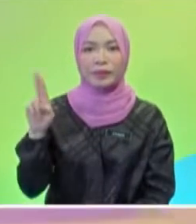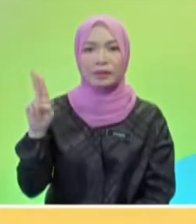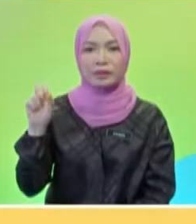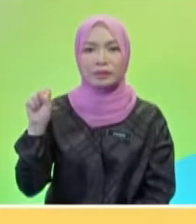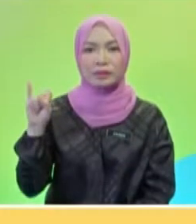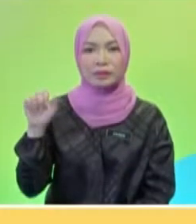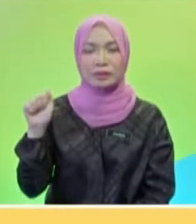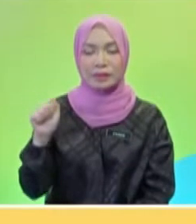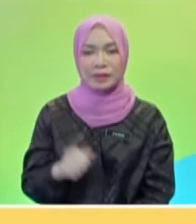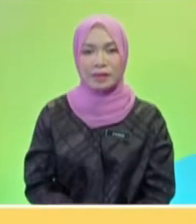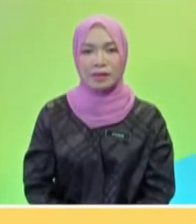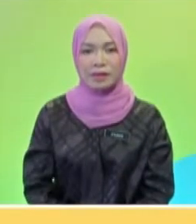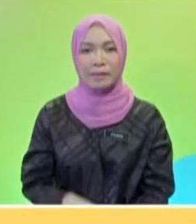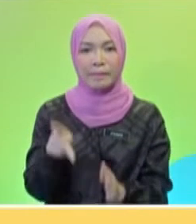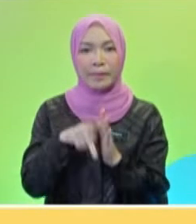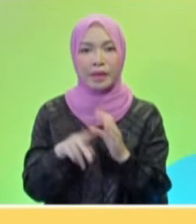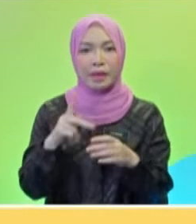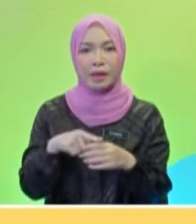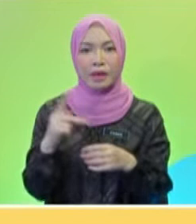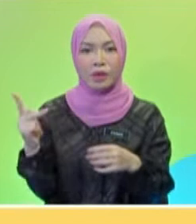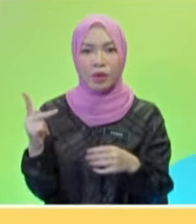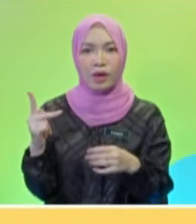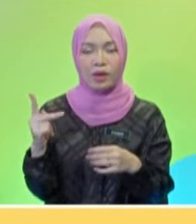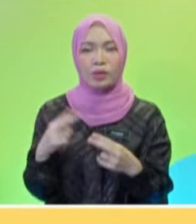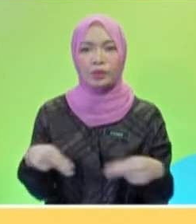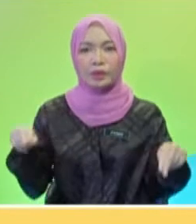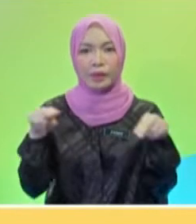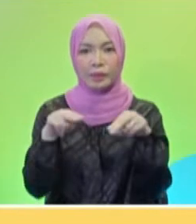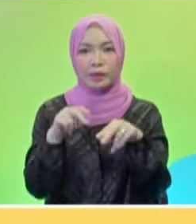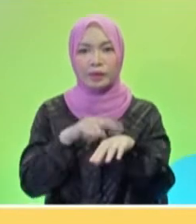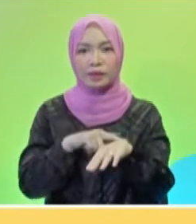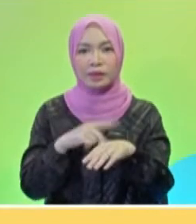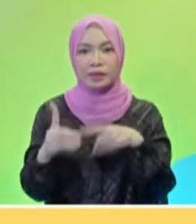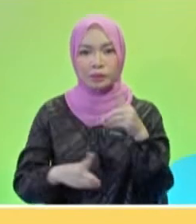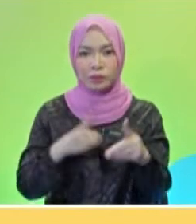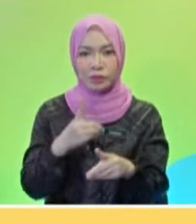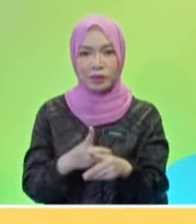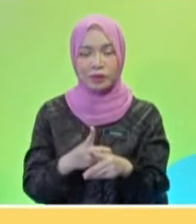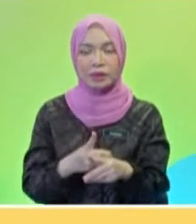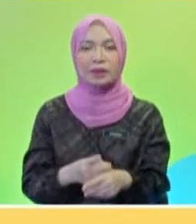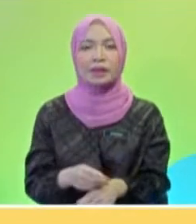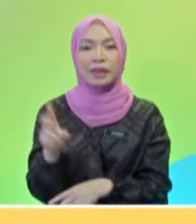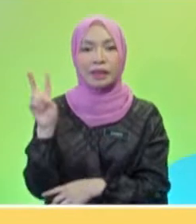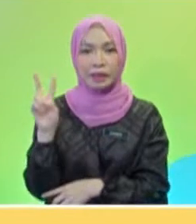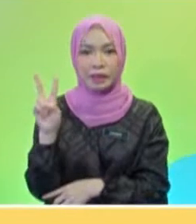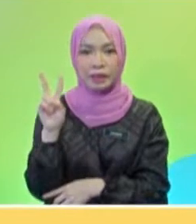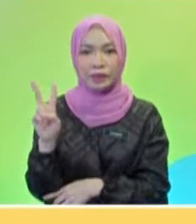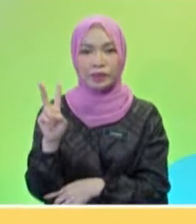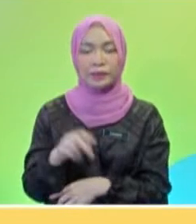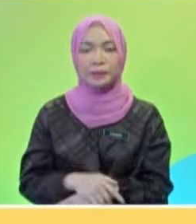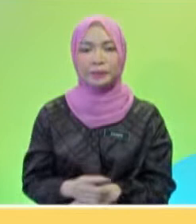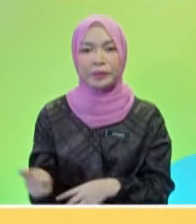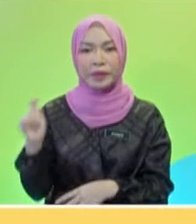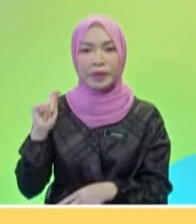arang batu di dunia kayak setirnya adalah tenaga surya SBY sebut Suryani pensil Surya ada sebagiannya